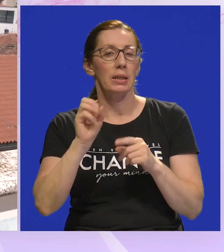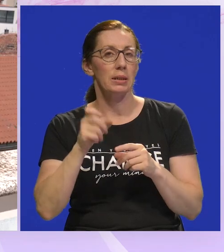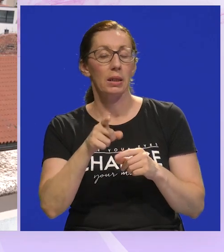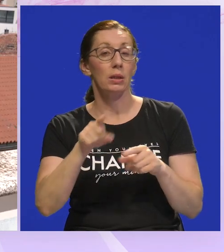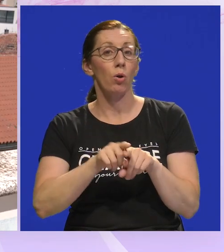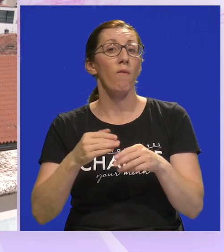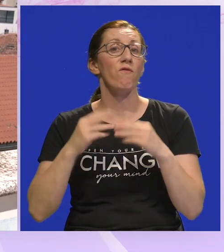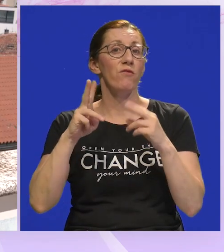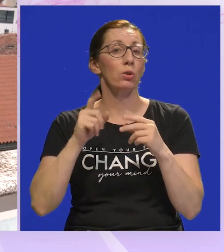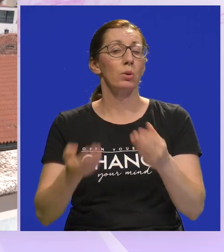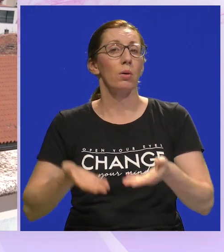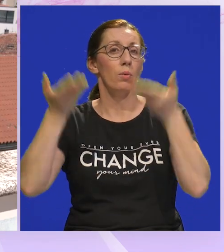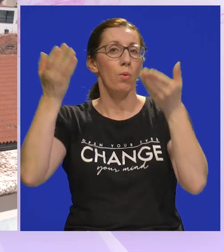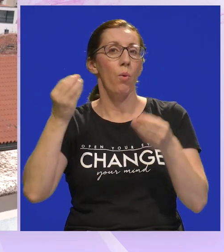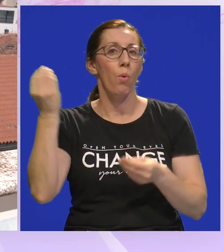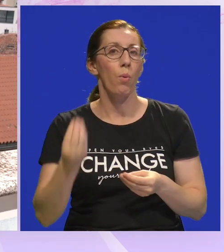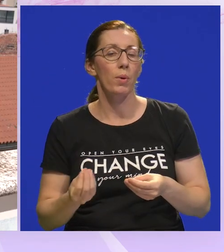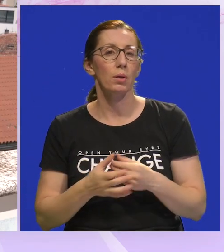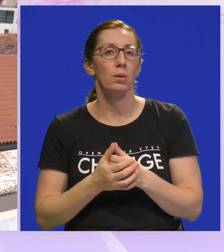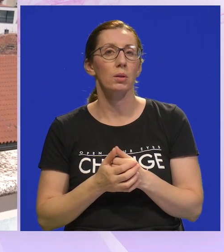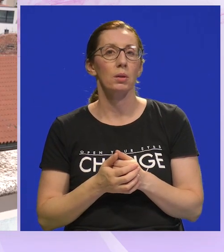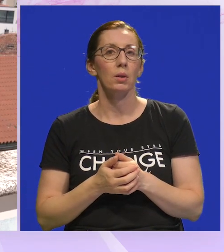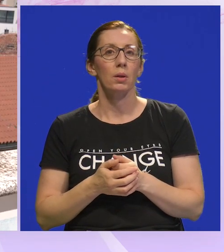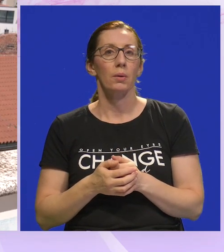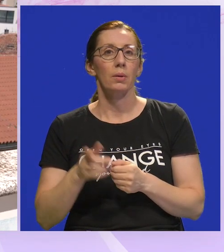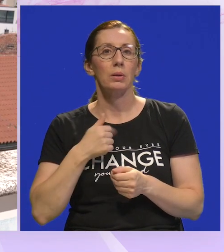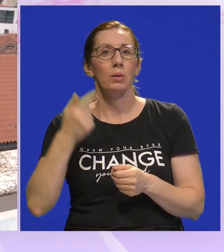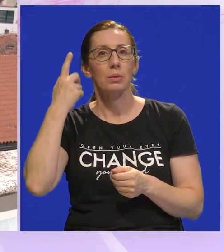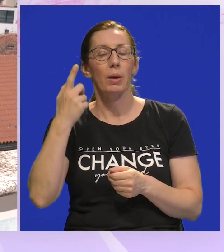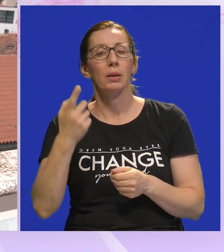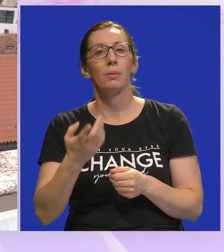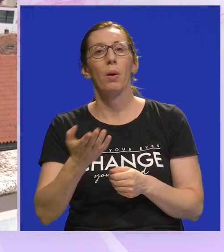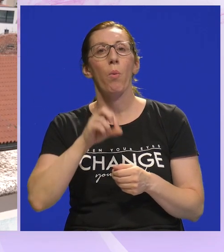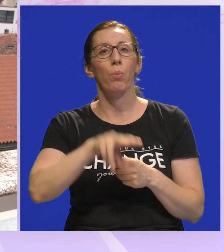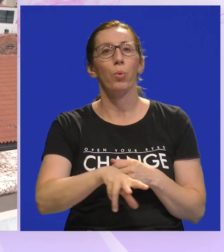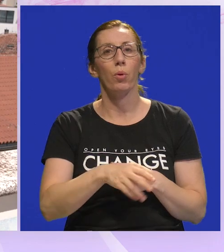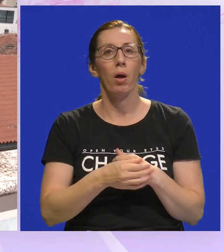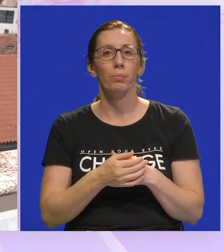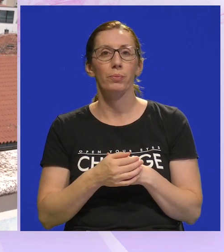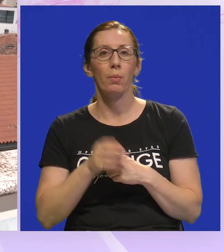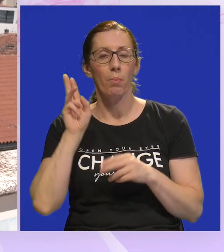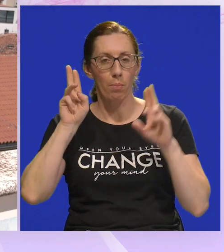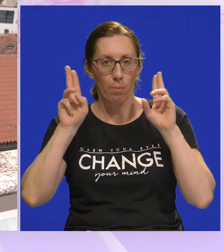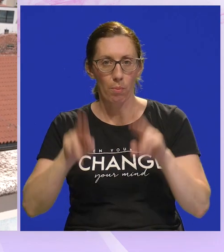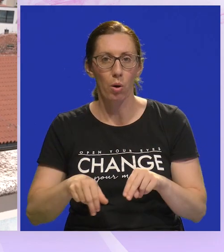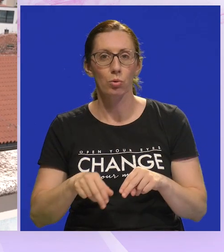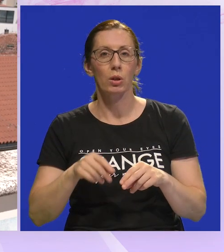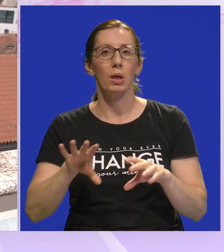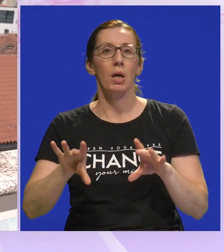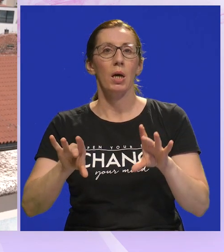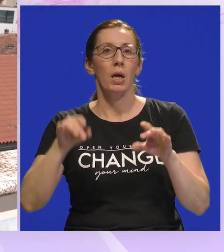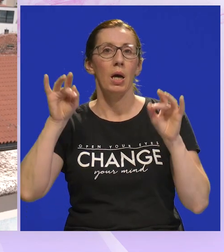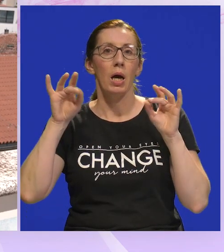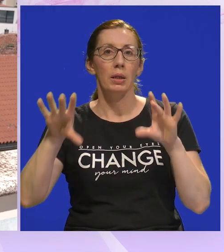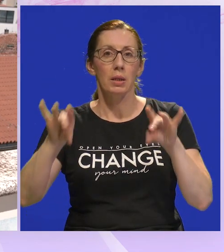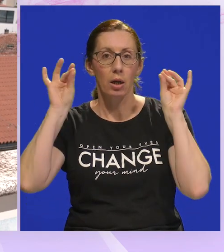u odnosu na vrhunsku umjetnost. Svakako smatramo da se u Puli može, da